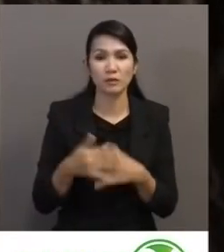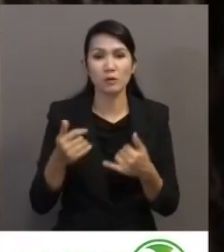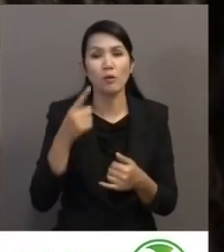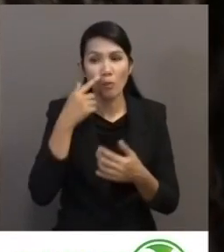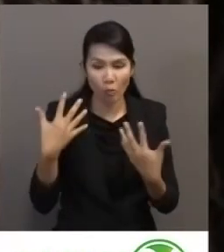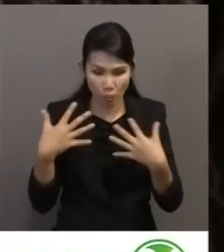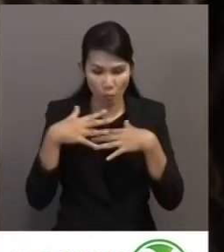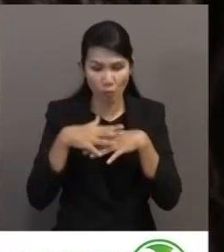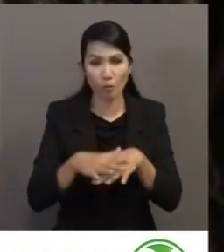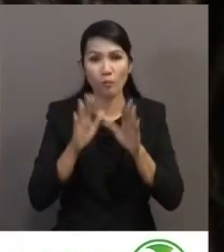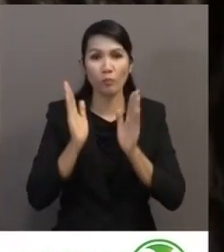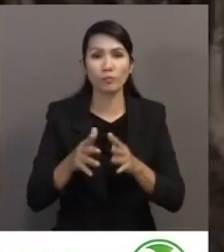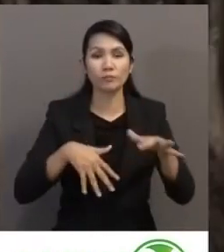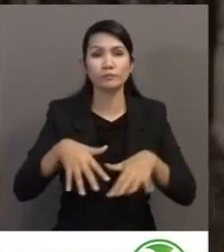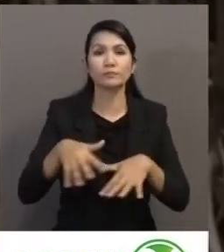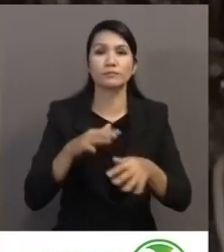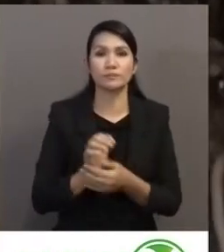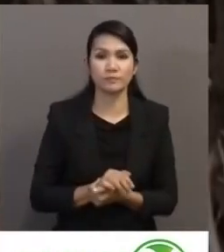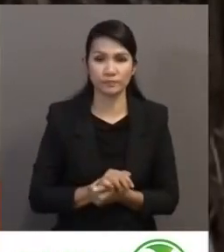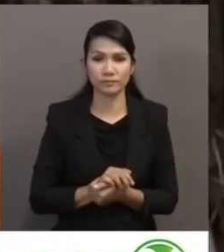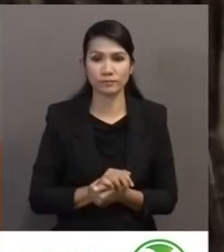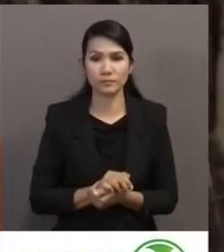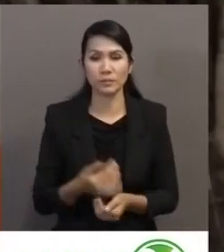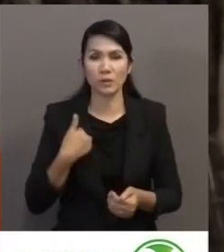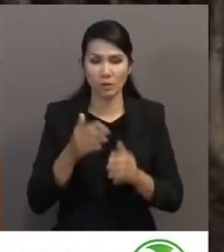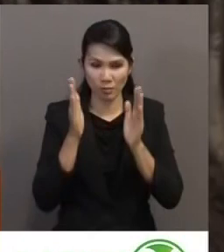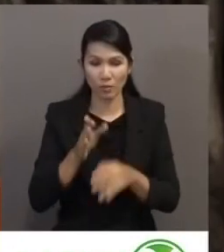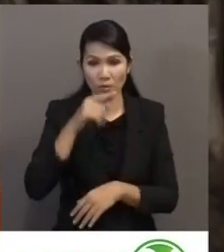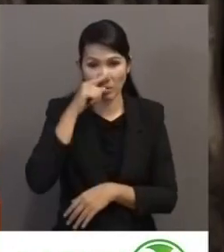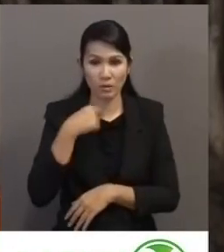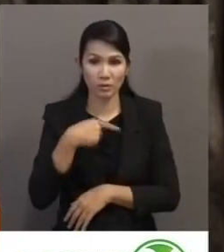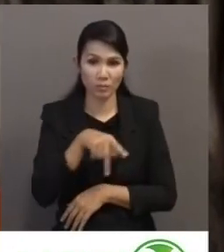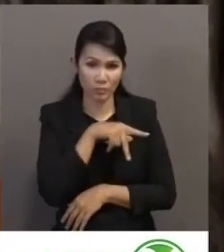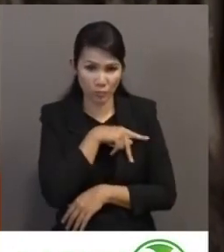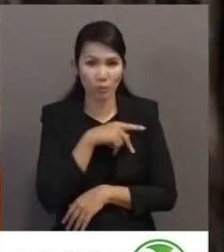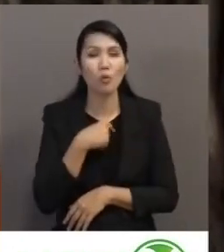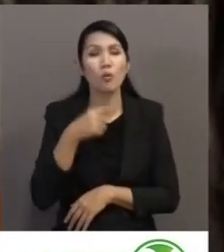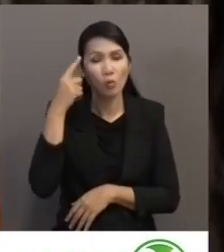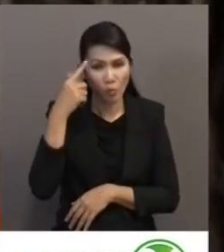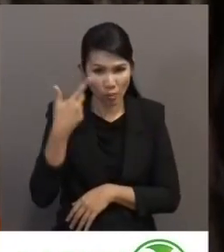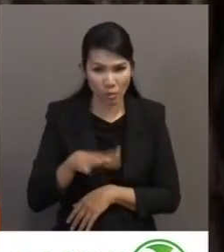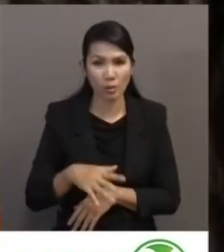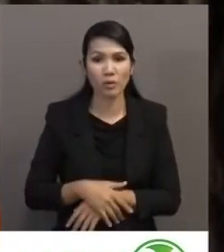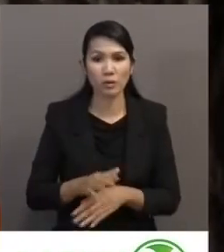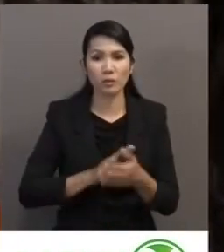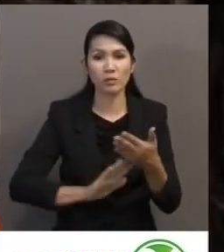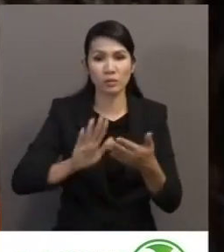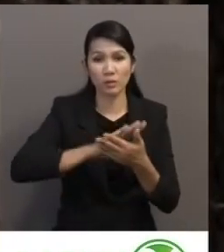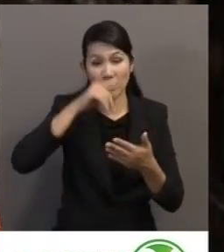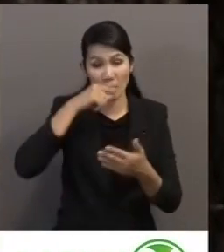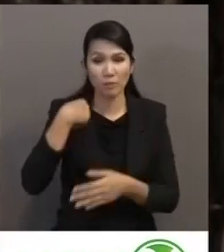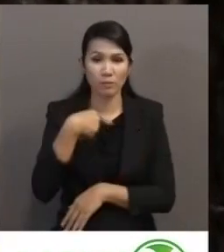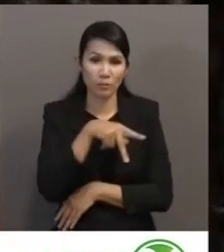มกับพี่น้องในวันนี้ครับเราเป็นคนไทยนับถือศาสนาพุทธก็รู้ๆกันอยู่แล้วว่าเมืองไทยเป็นเมืองพุท